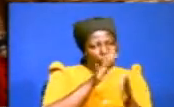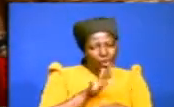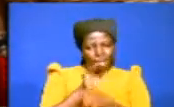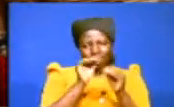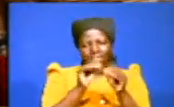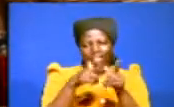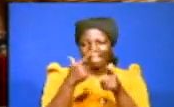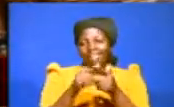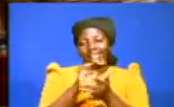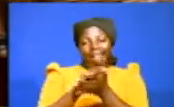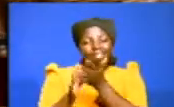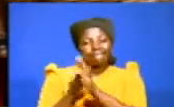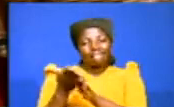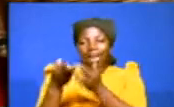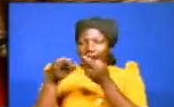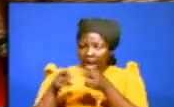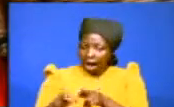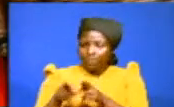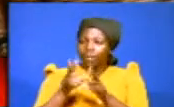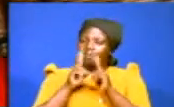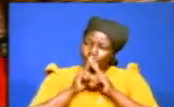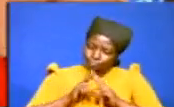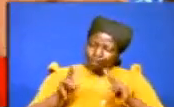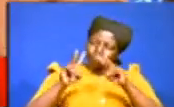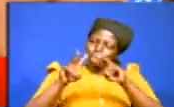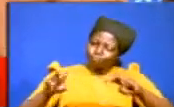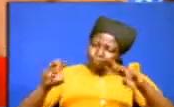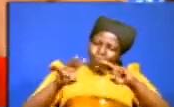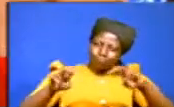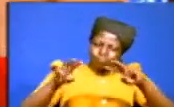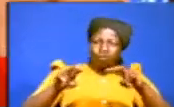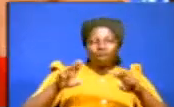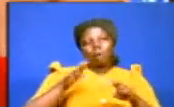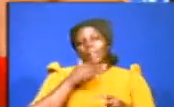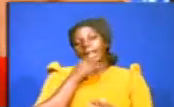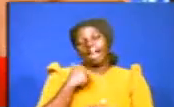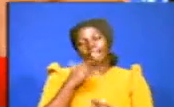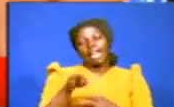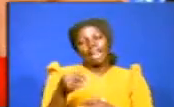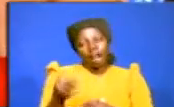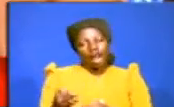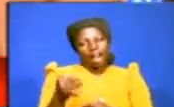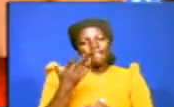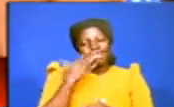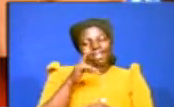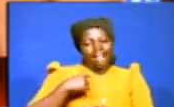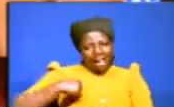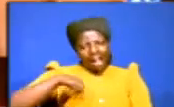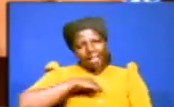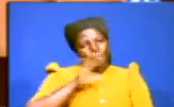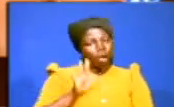ambalo linatendeka. Hiyo amani inatafutwa, wazee wameshindwa kutafuta. So sisi kama wamama tunaenda ground, tunaenda